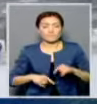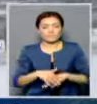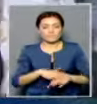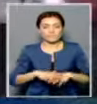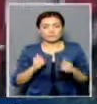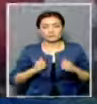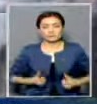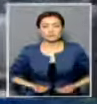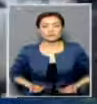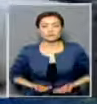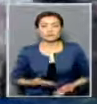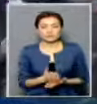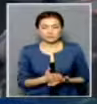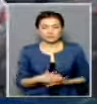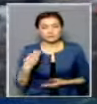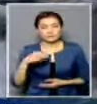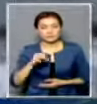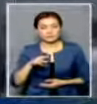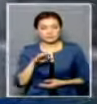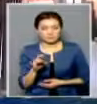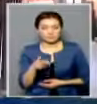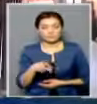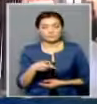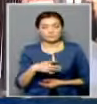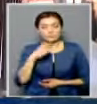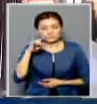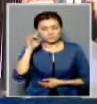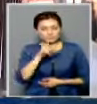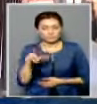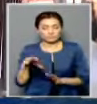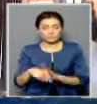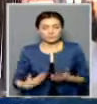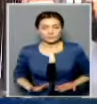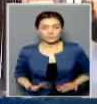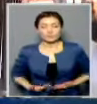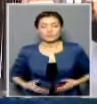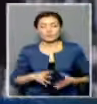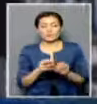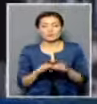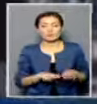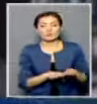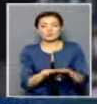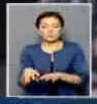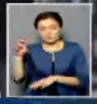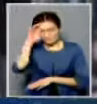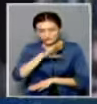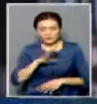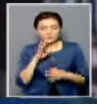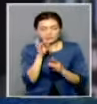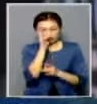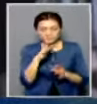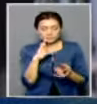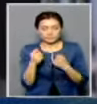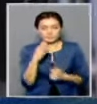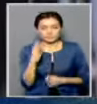тату тәтті тіршілік етіп отыр. Татарстанда да 2 мыңнан аса қандасымыз бар. Президент түбі бір елдер арасында мәдени байланысты